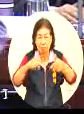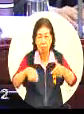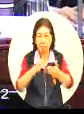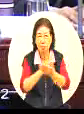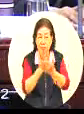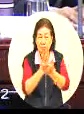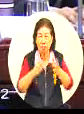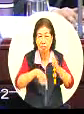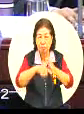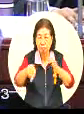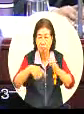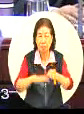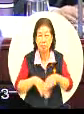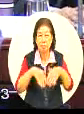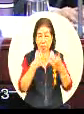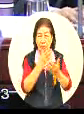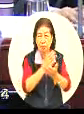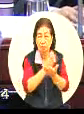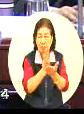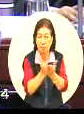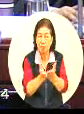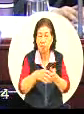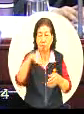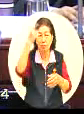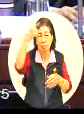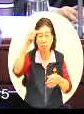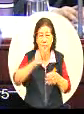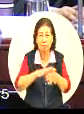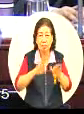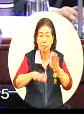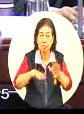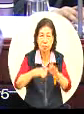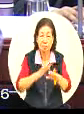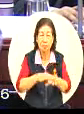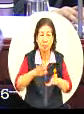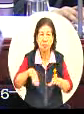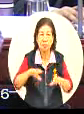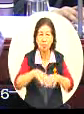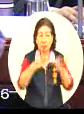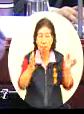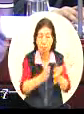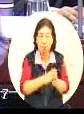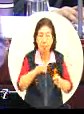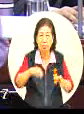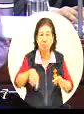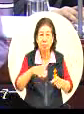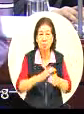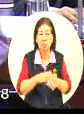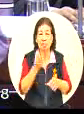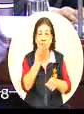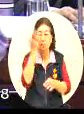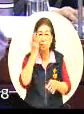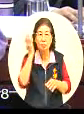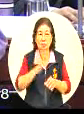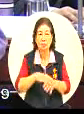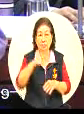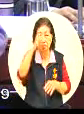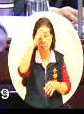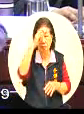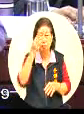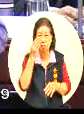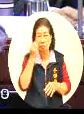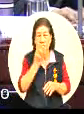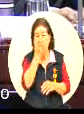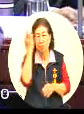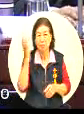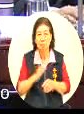古迹等等啊，所以这个部分非常适合深度旅行。 我希望我们的观光局